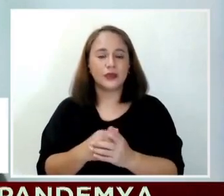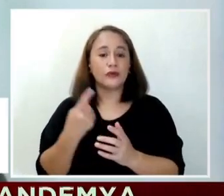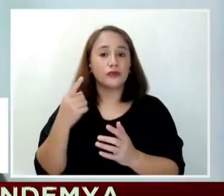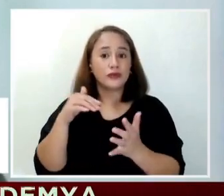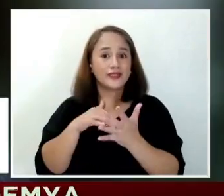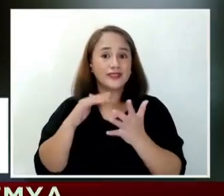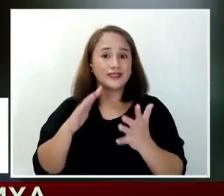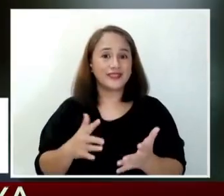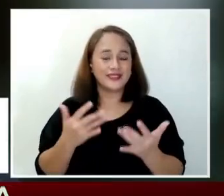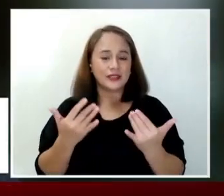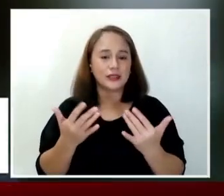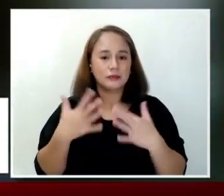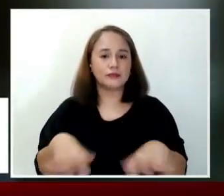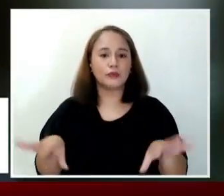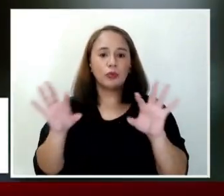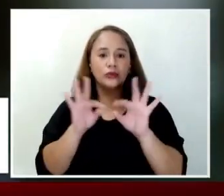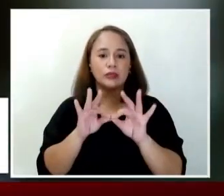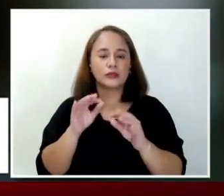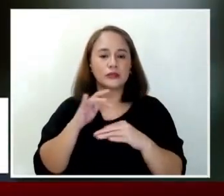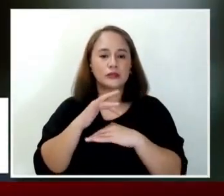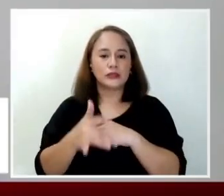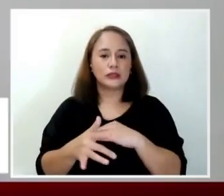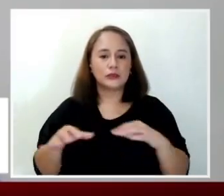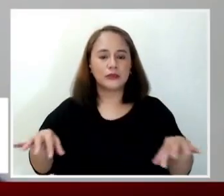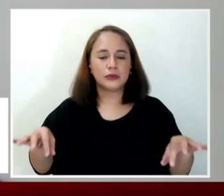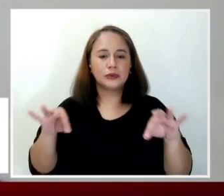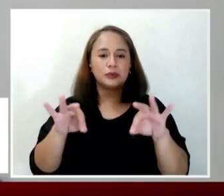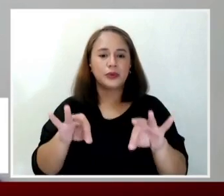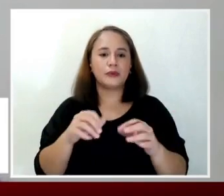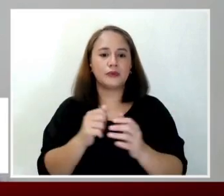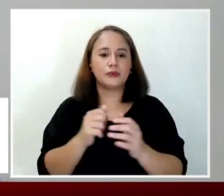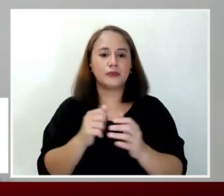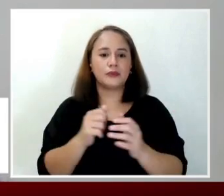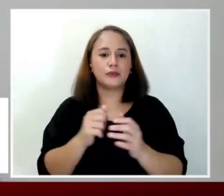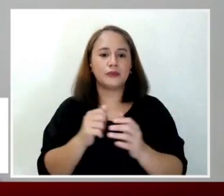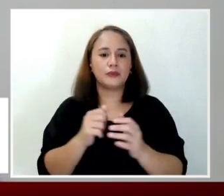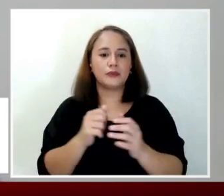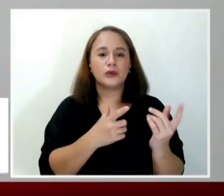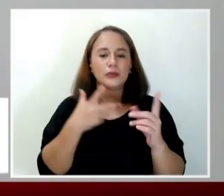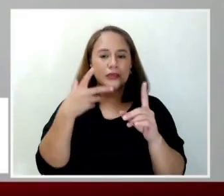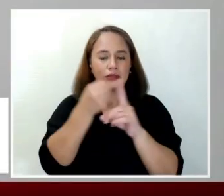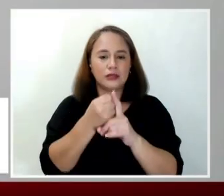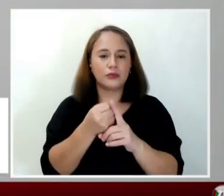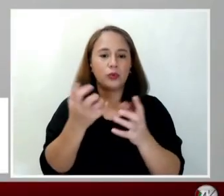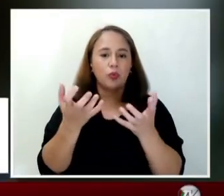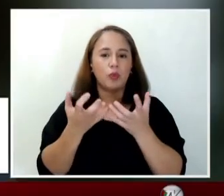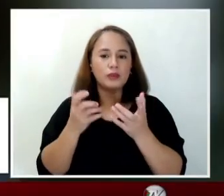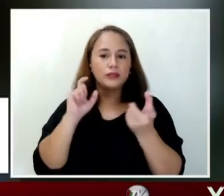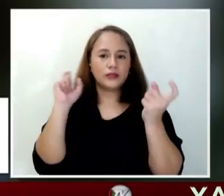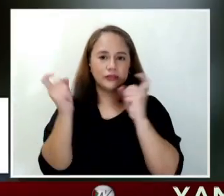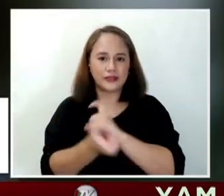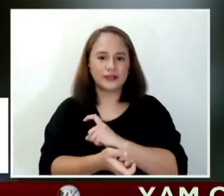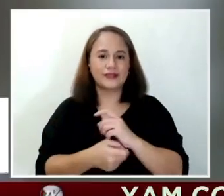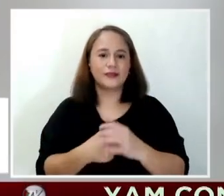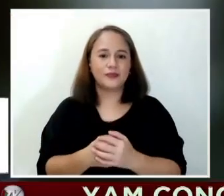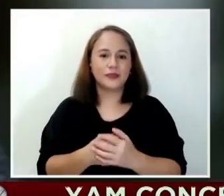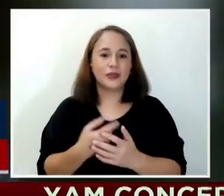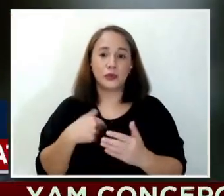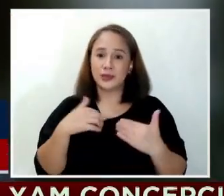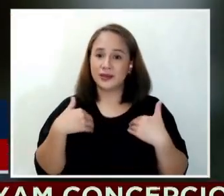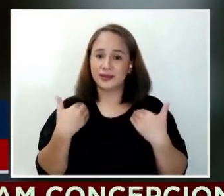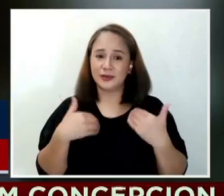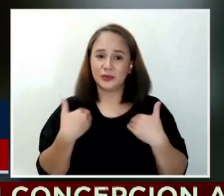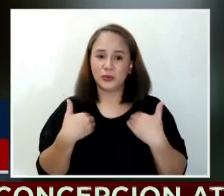estudyanteng ito, mahalagang maaga silang makaambag para maisakatuparan ang ninanais na pagbabago. Kahit tayo bata pa,